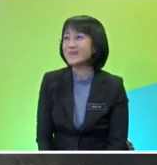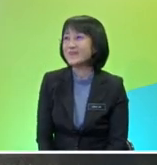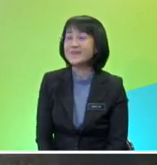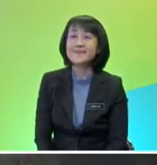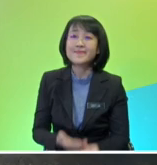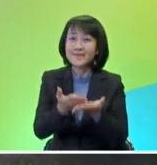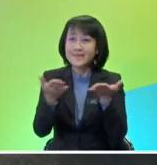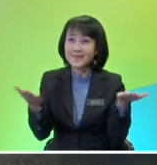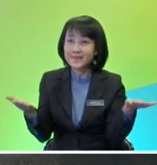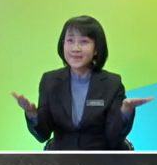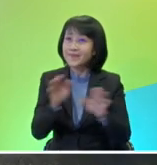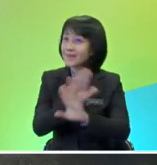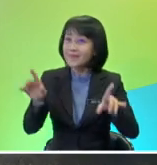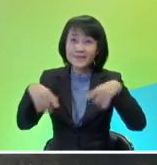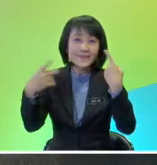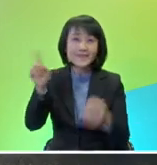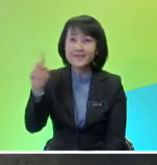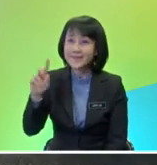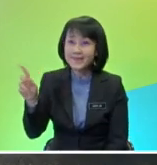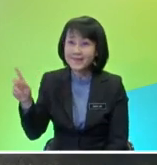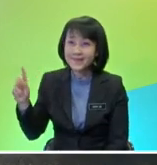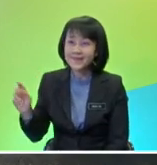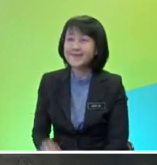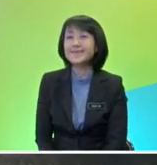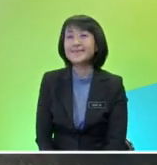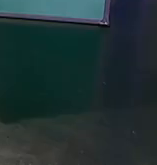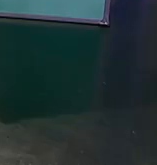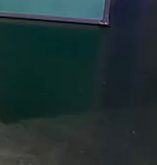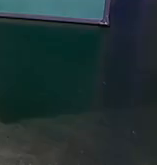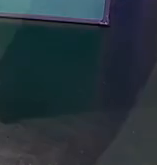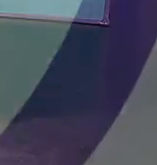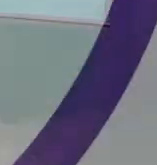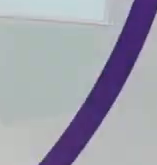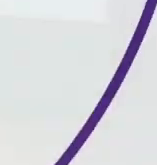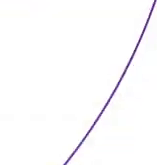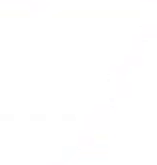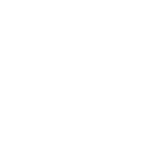semua jangan ke mana. Semuanya selepas ini dalam tahap 2. Cikgu, jom. Jom. Kat sana saya rasa kaunter berdaftaran.